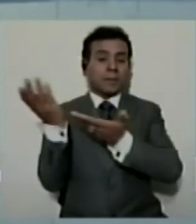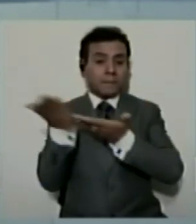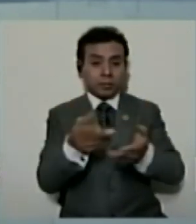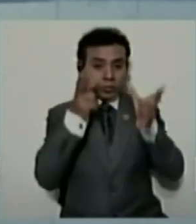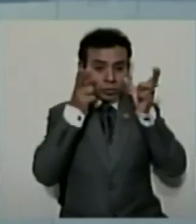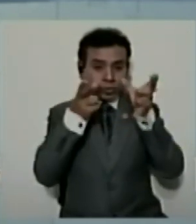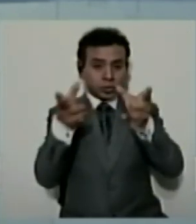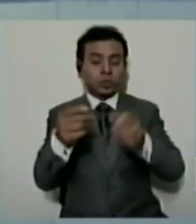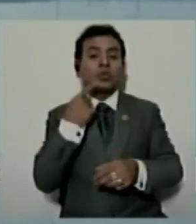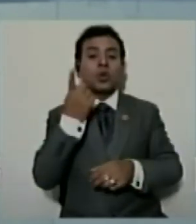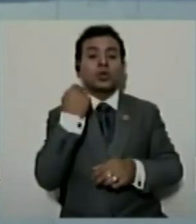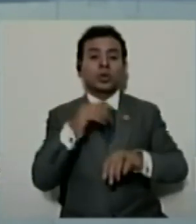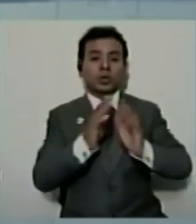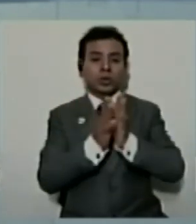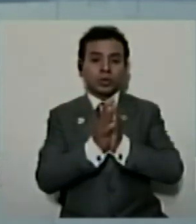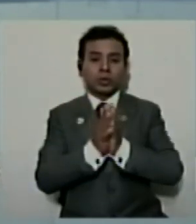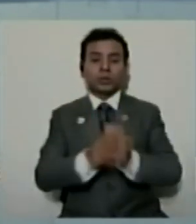আছে